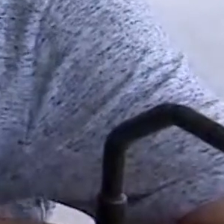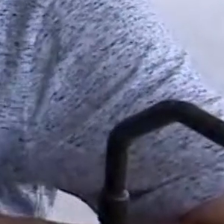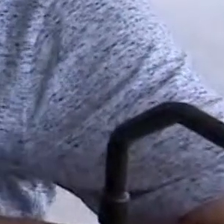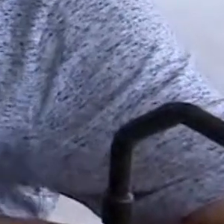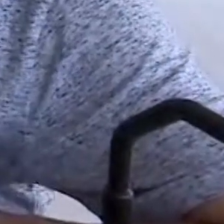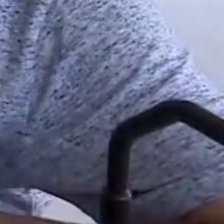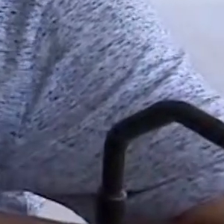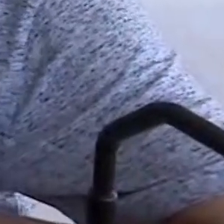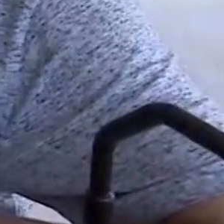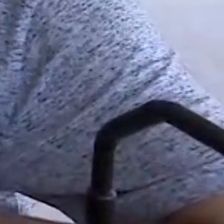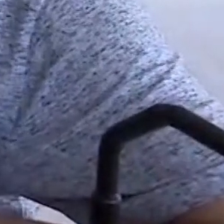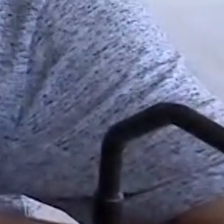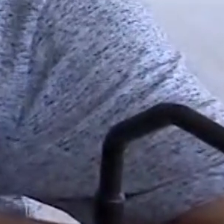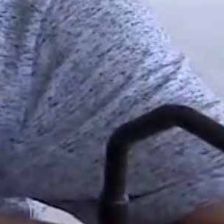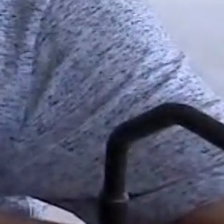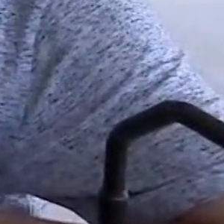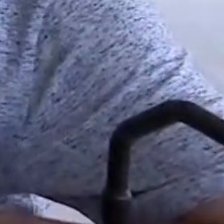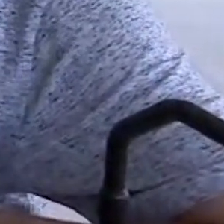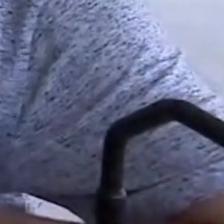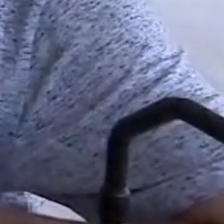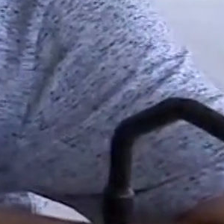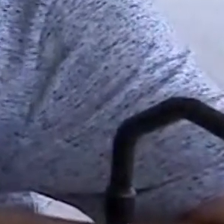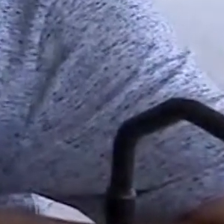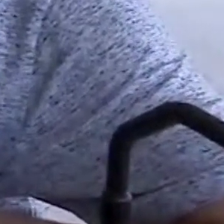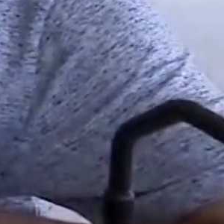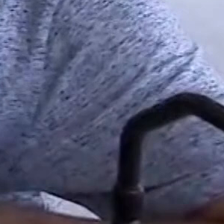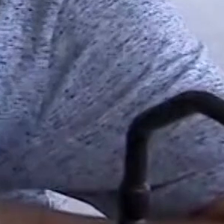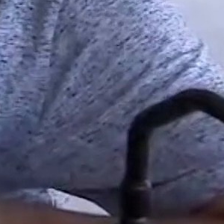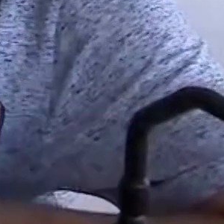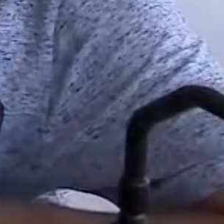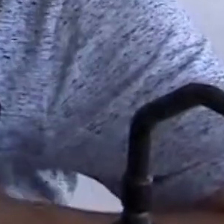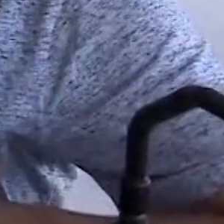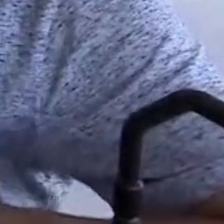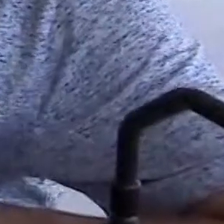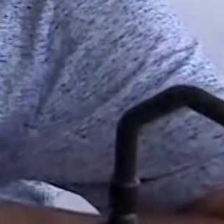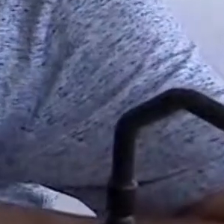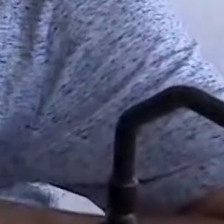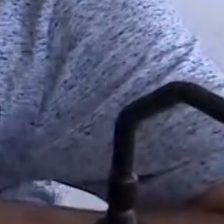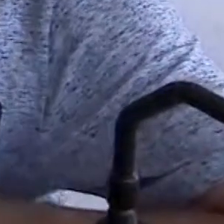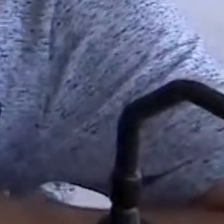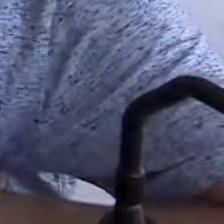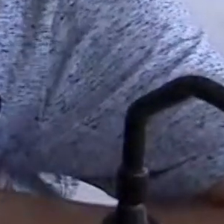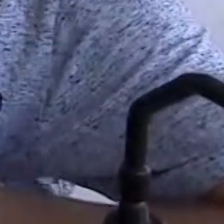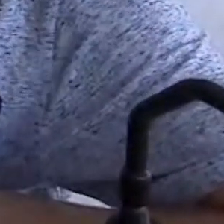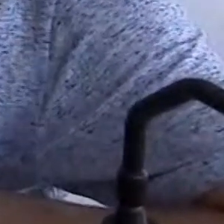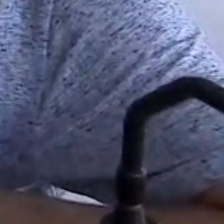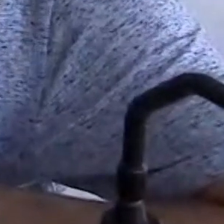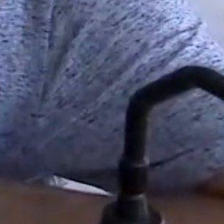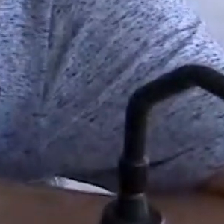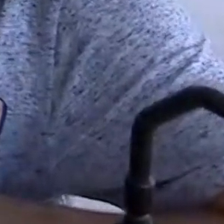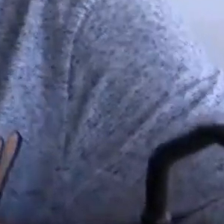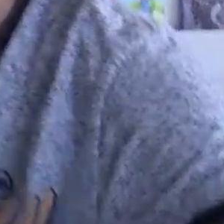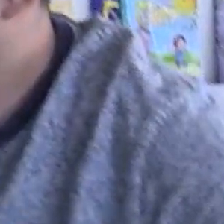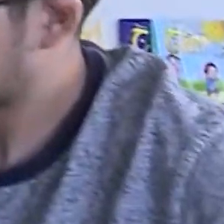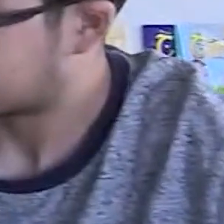arkadaşlarımıza, bilakis sen liseli olduğu için liseli kardeşlerimize söylemek istediğin nedir? Yani gelmelerini öneriyorum. Sessiz, sakin bir ortam. Peki. Çok